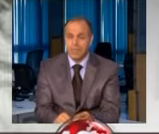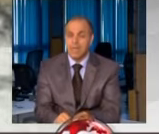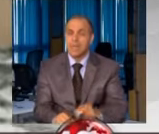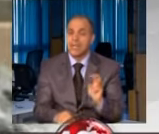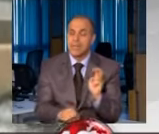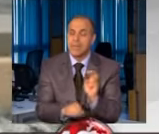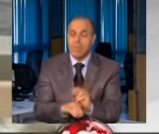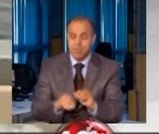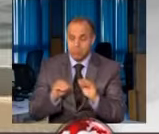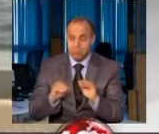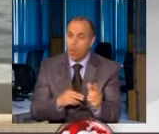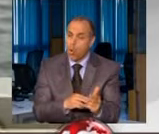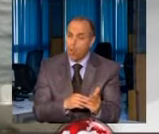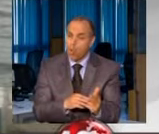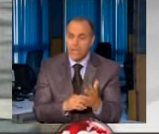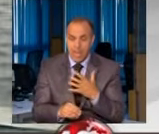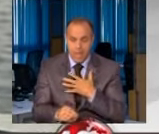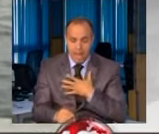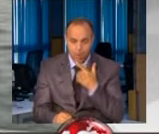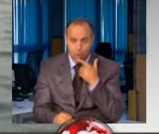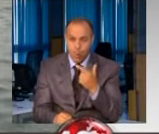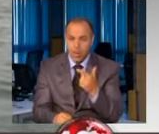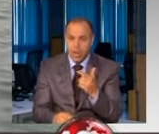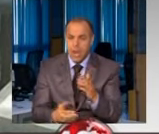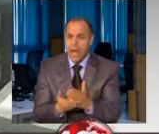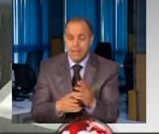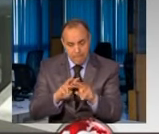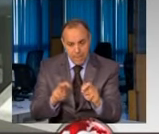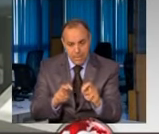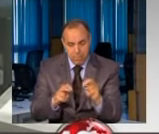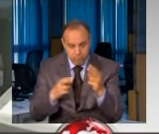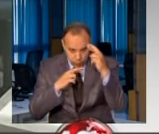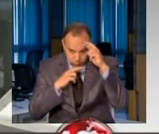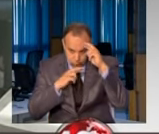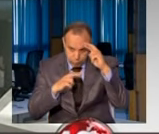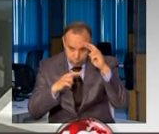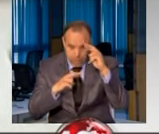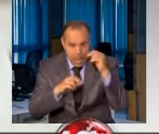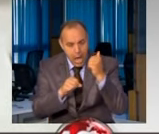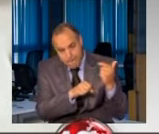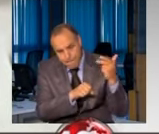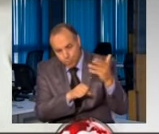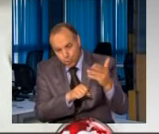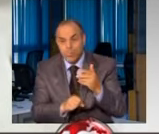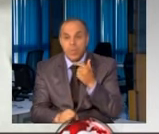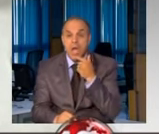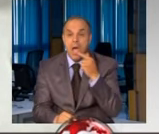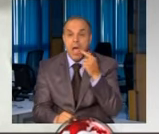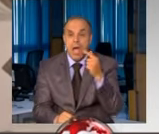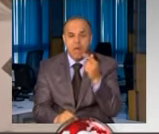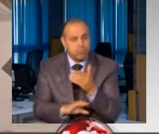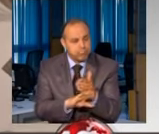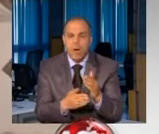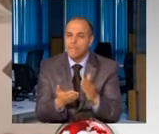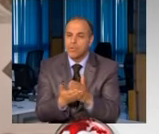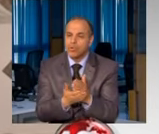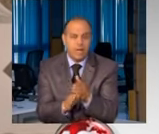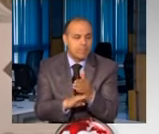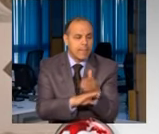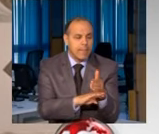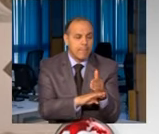قطاع تربية الأسماك في حاجة إلى إعداد دراسات استشرافية للسنوات القادمة وإنجاز مشاريع